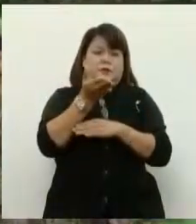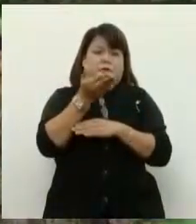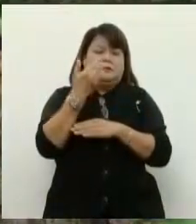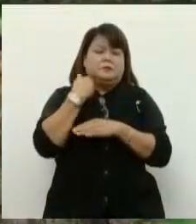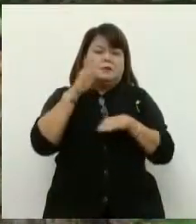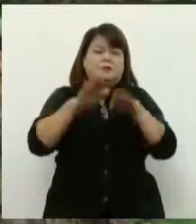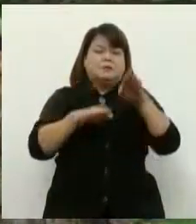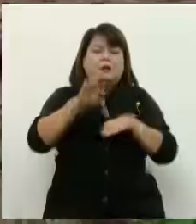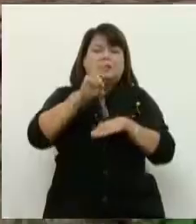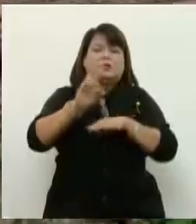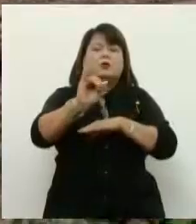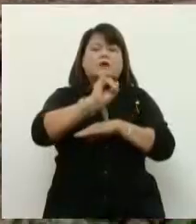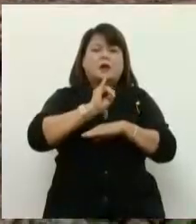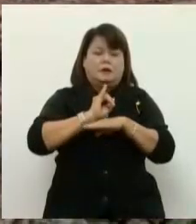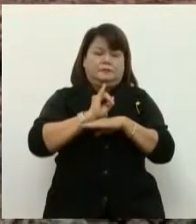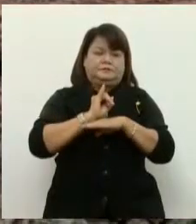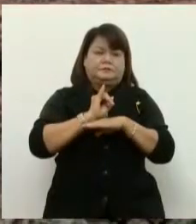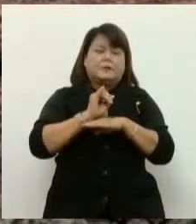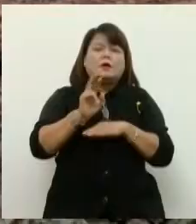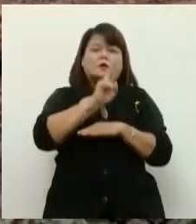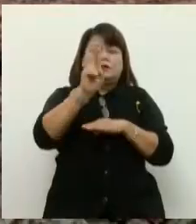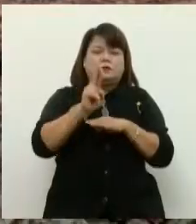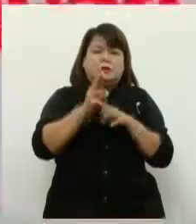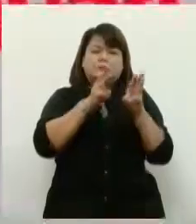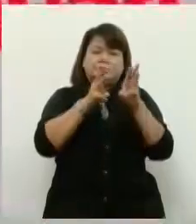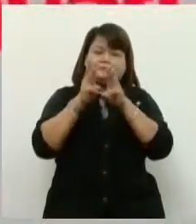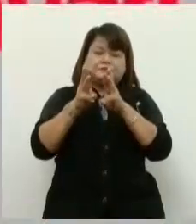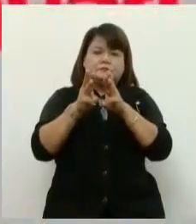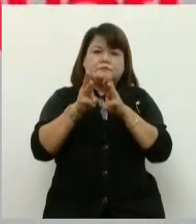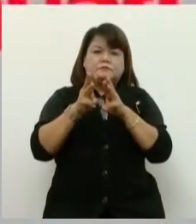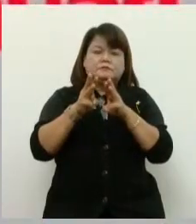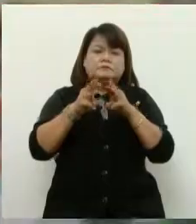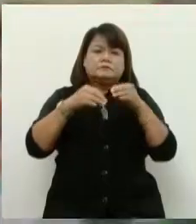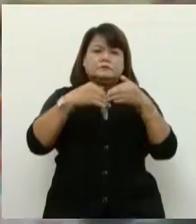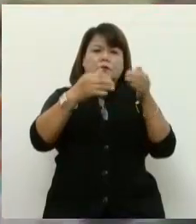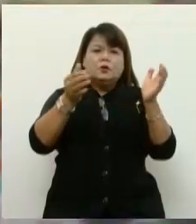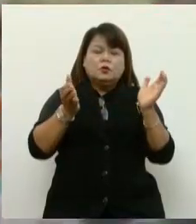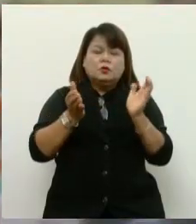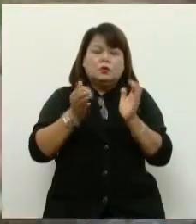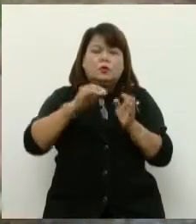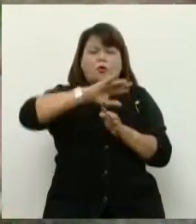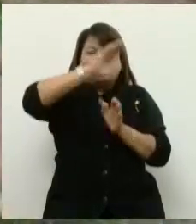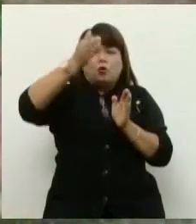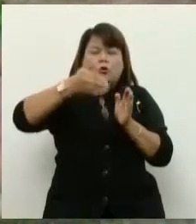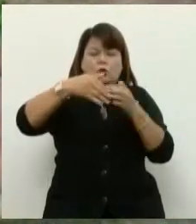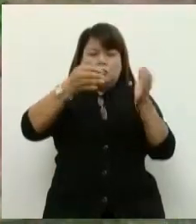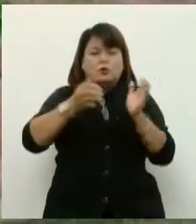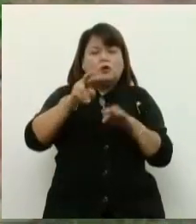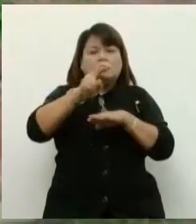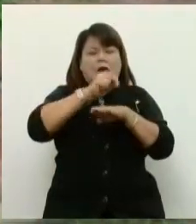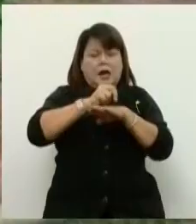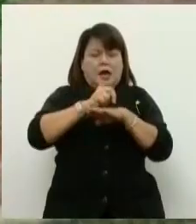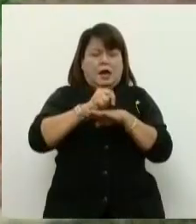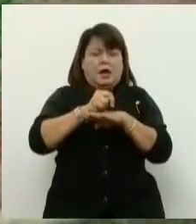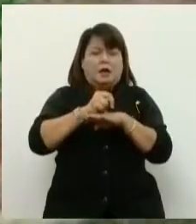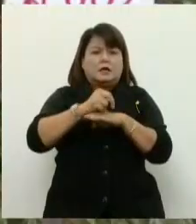มาณ2ไร่นะครับโดยเราใช้หลักการทฤษฎีโคกหนองนาโมเดลในการปรับปรุงพื้นที่นะครับมีการขุด